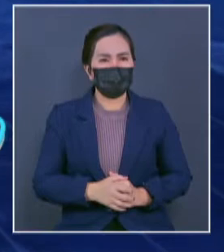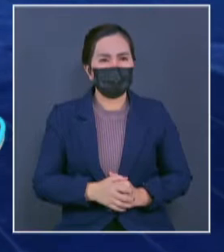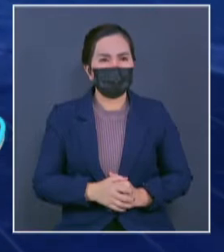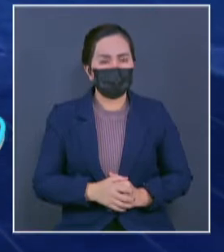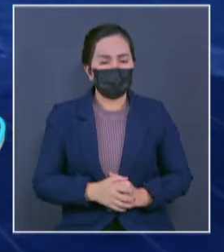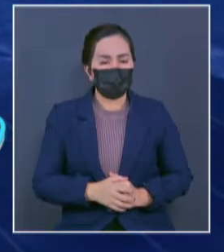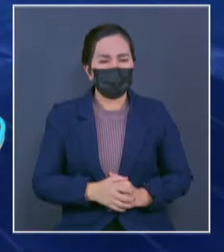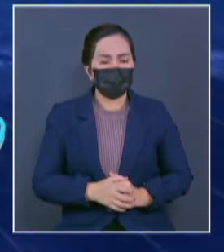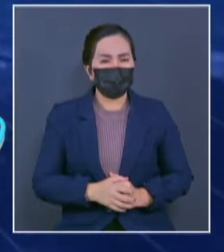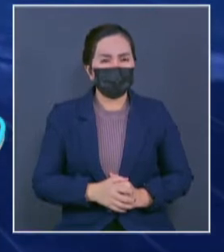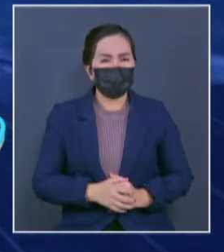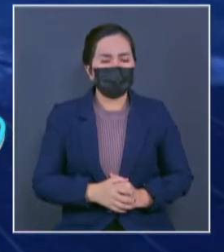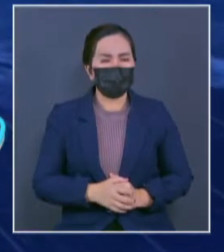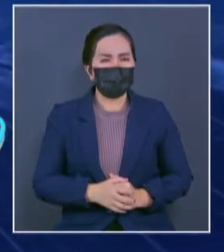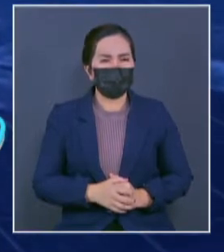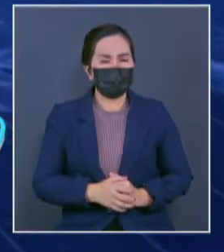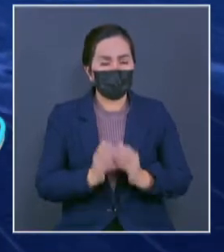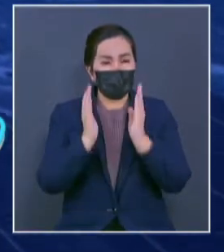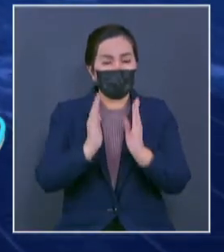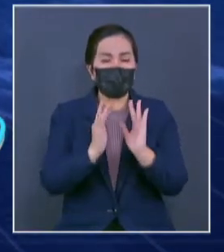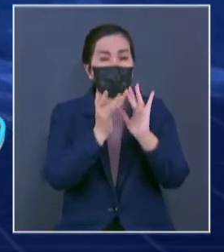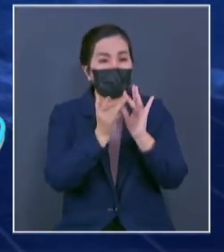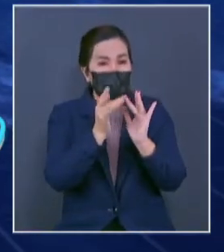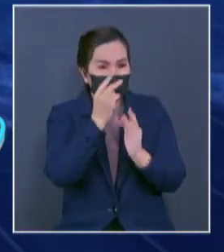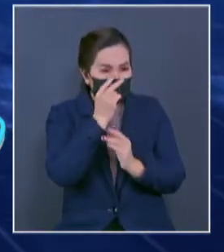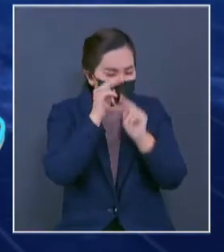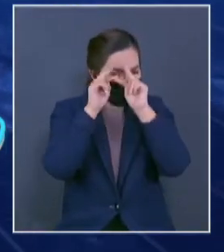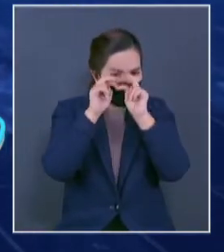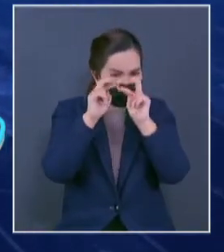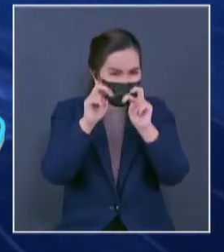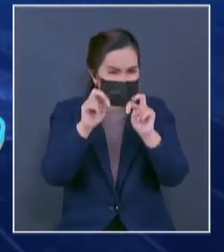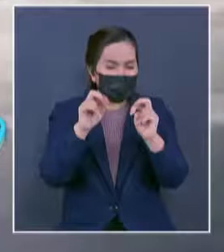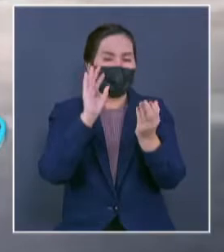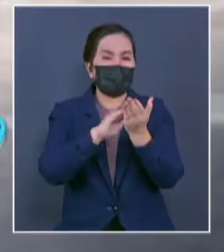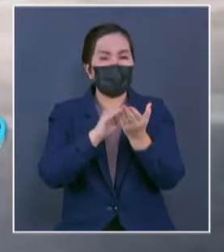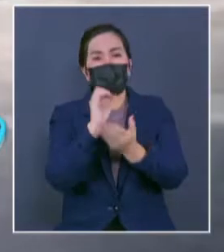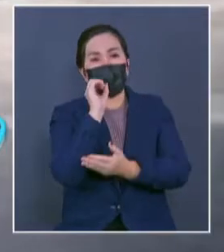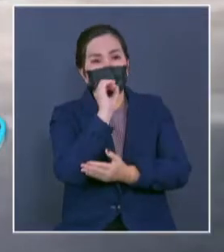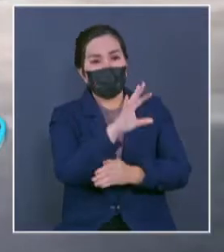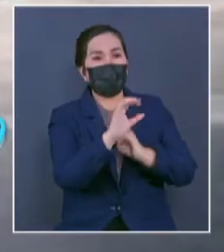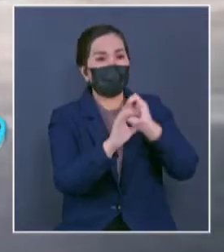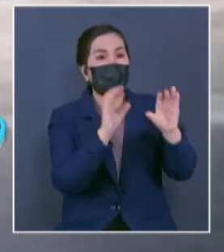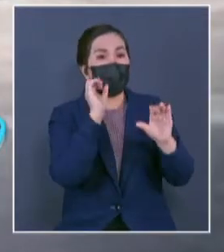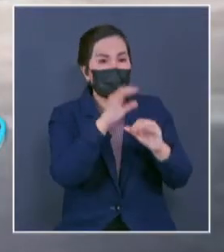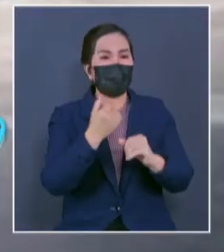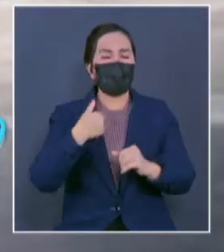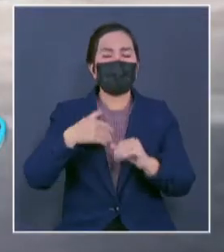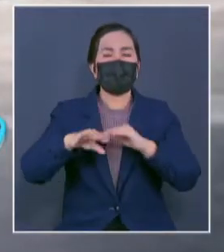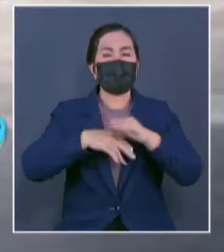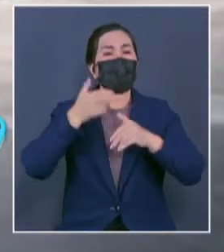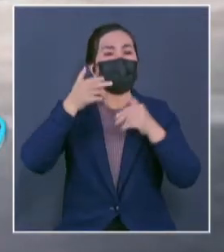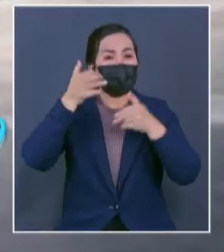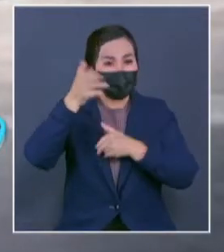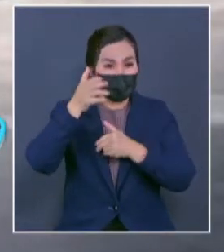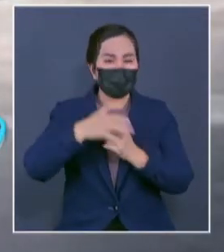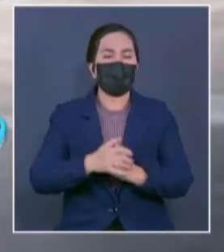ขี่รถมอเตอร์ไซค์ของเธอพลเมืองดีในโลกโซเชียลก็ช่วยกันตามหาแล้วก็แจ้งเบาะแสเข้ามาเรื่อยๆทั้งภาพถ่ายทั้งค